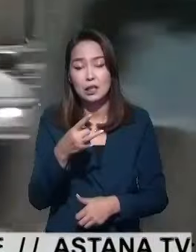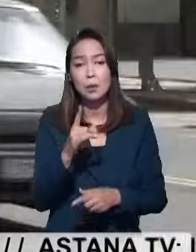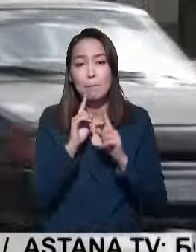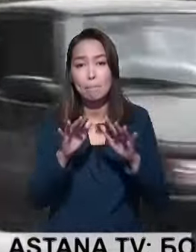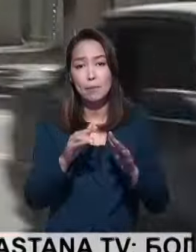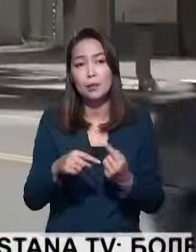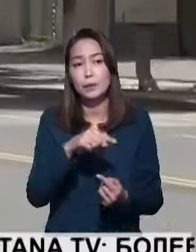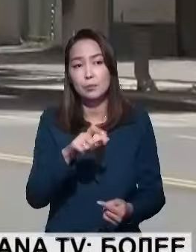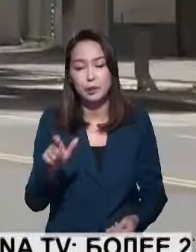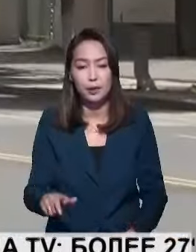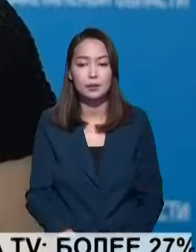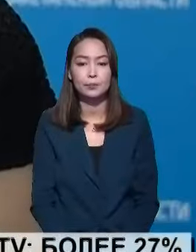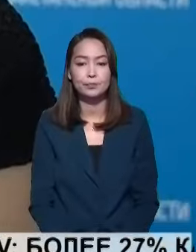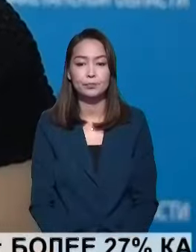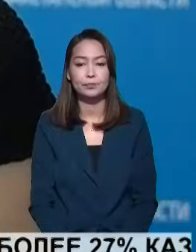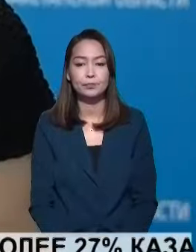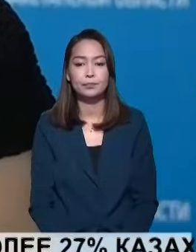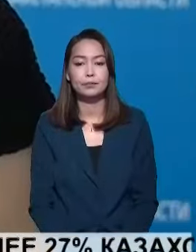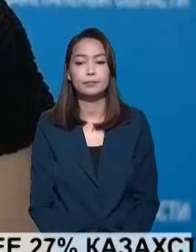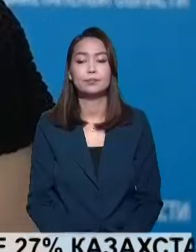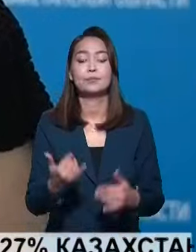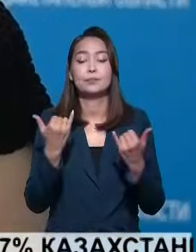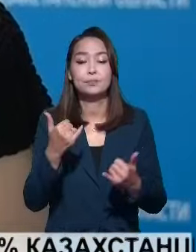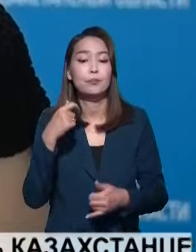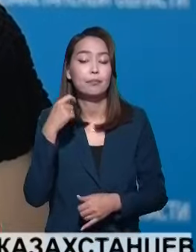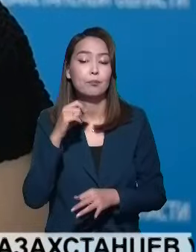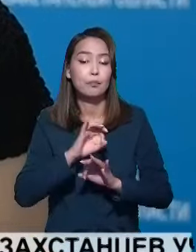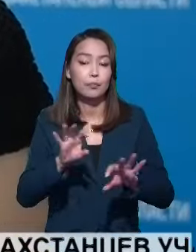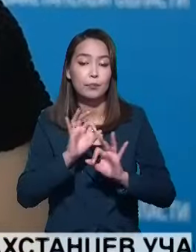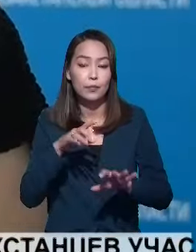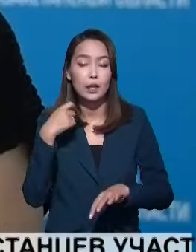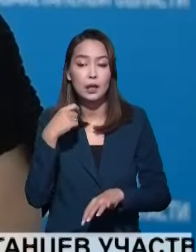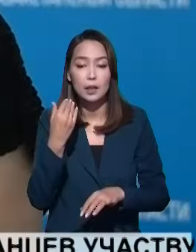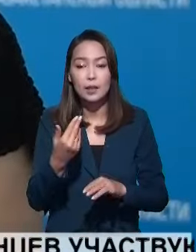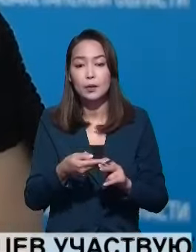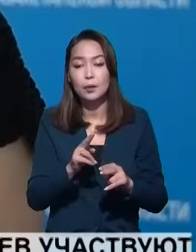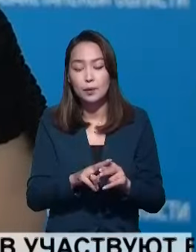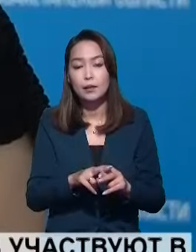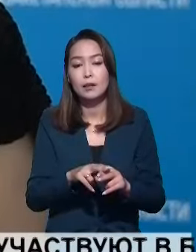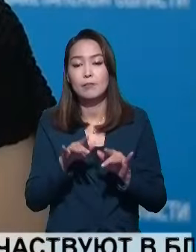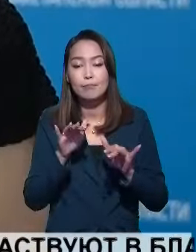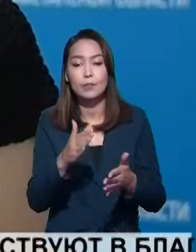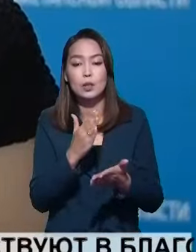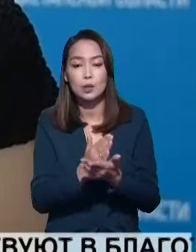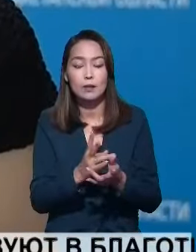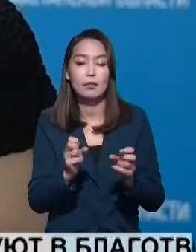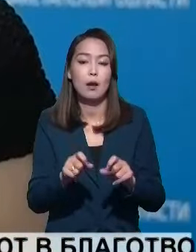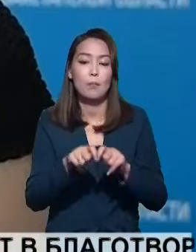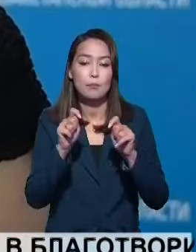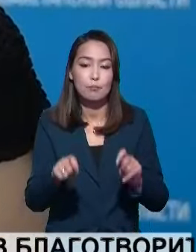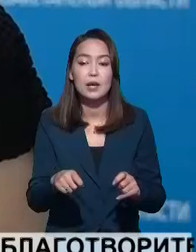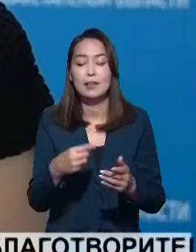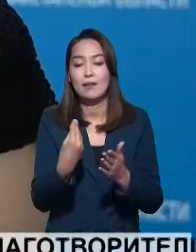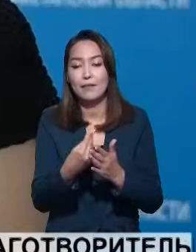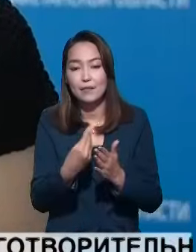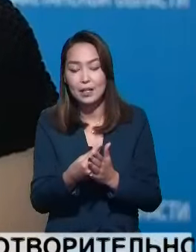палате предпринимателей. В нынешнем послании доминирующий акцент сделан на перестройку